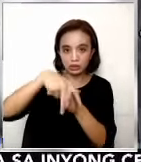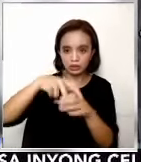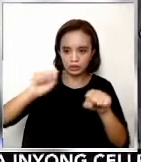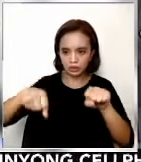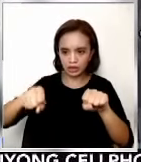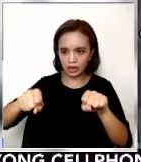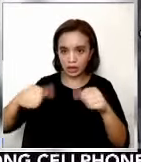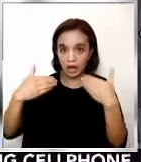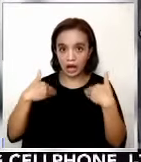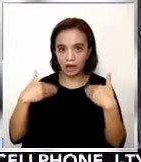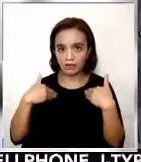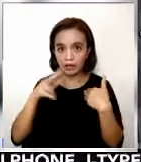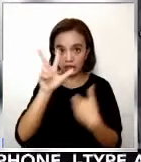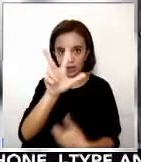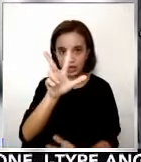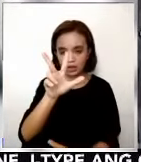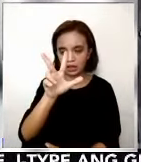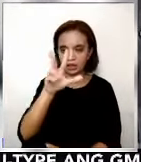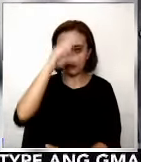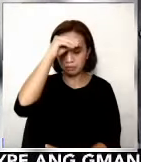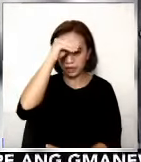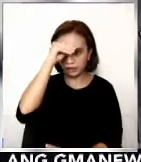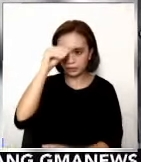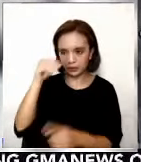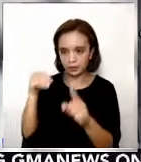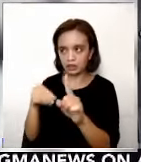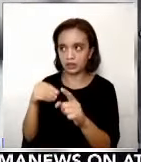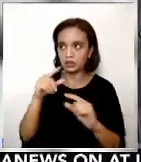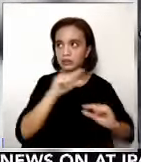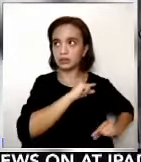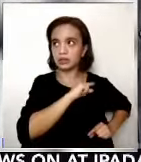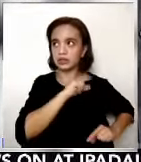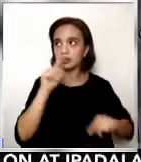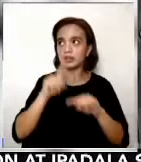likuran. Hindi nakapalag ang gwardiya.